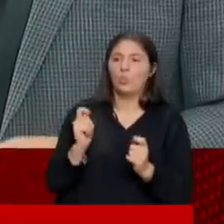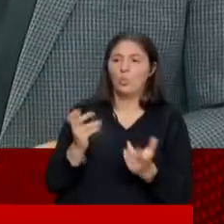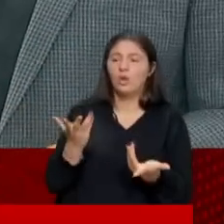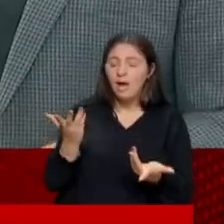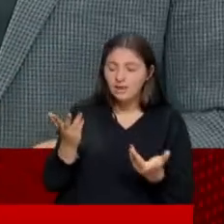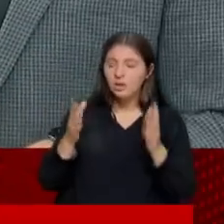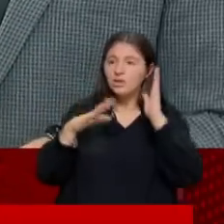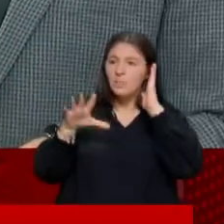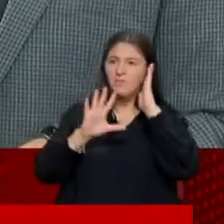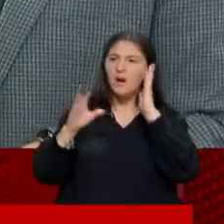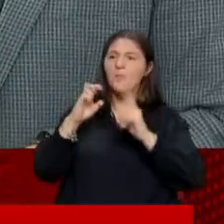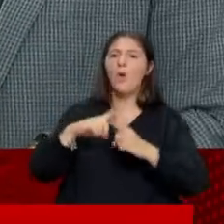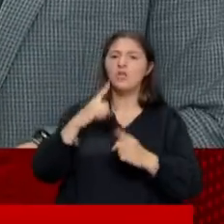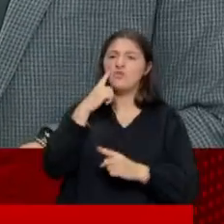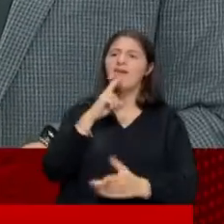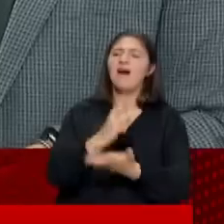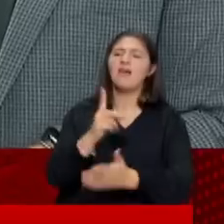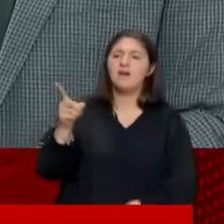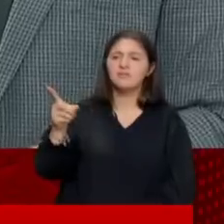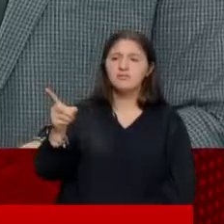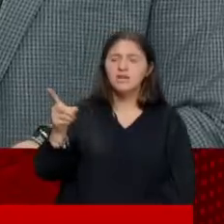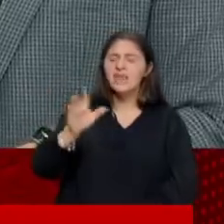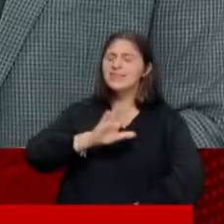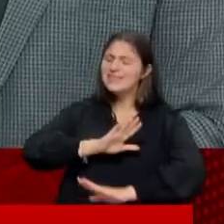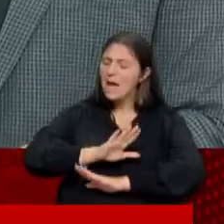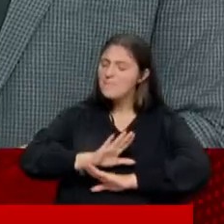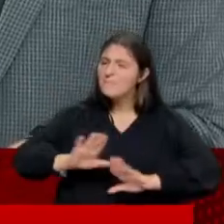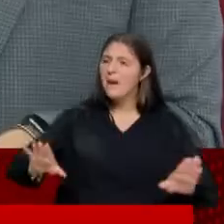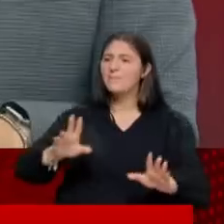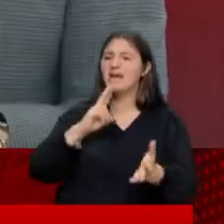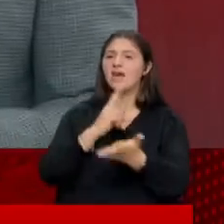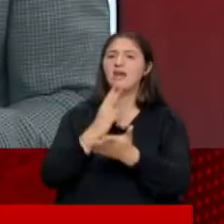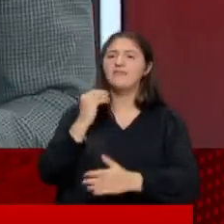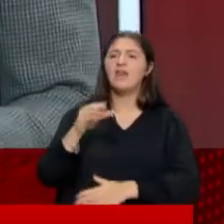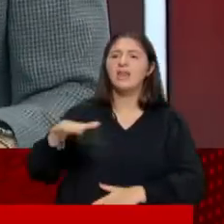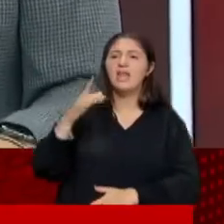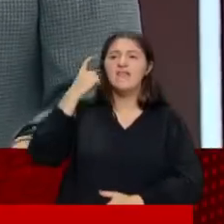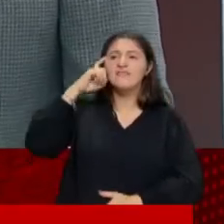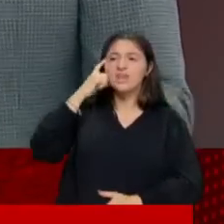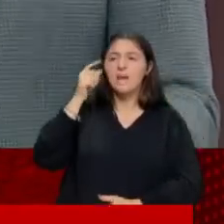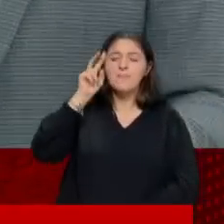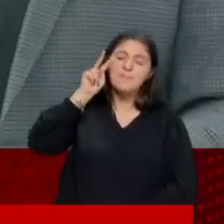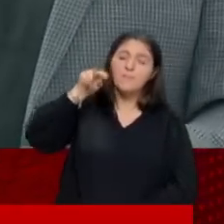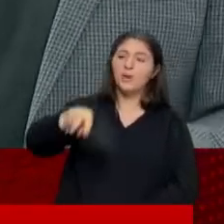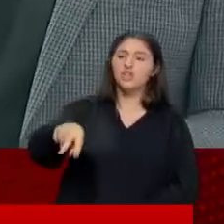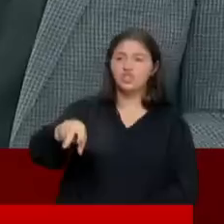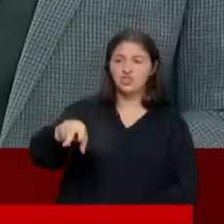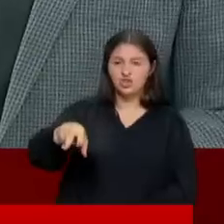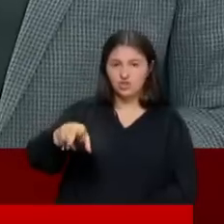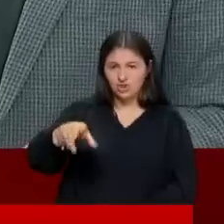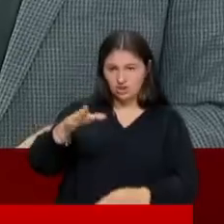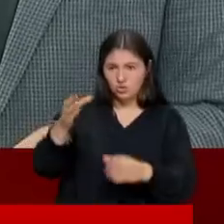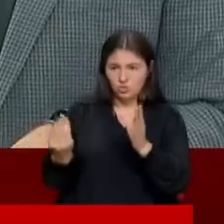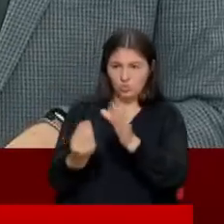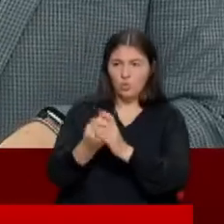da tamamen politik verilmiş bir karardır tamamen kararı verenlerin ideolojik bakışı bakış açısının